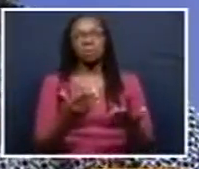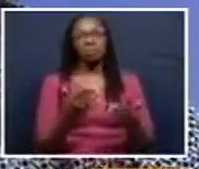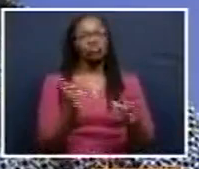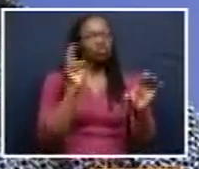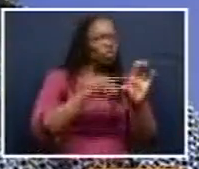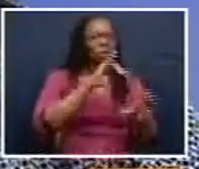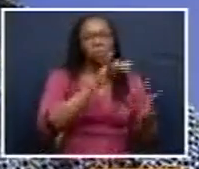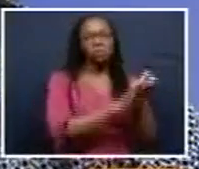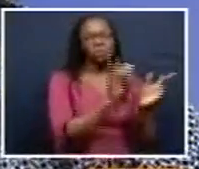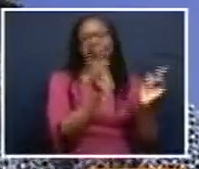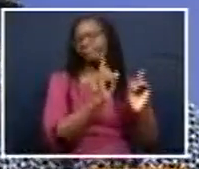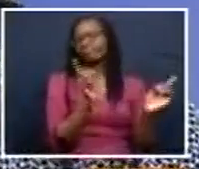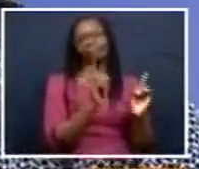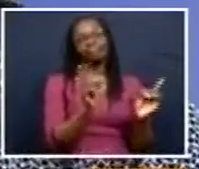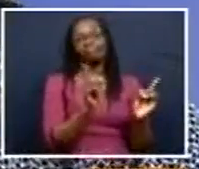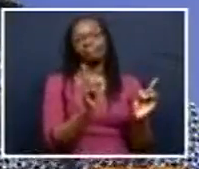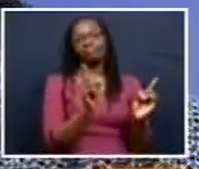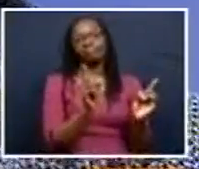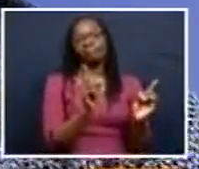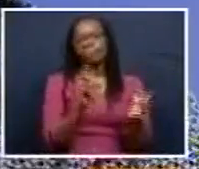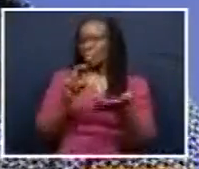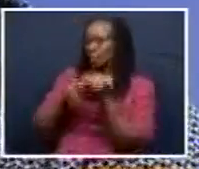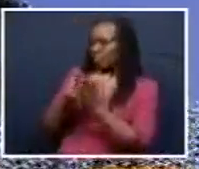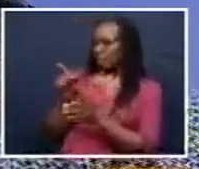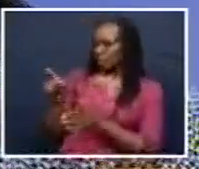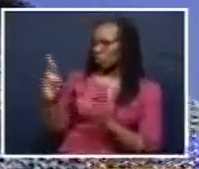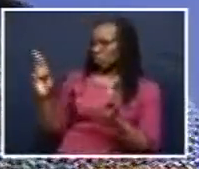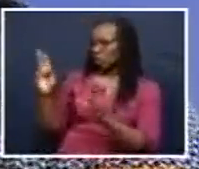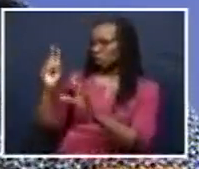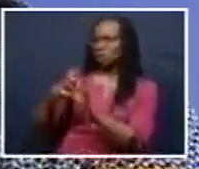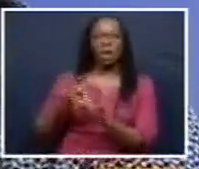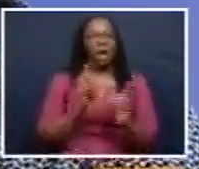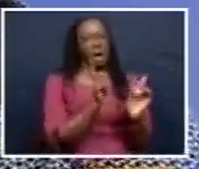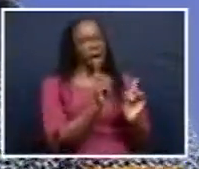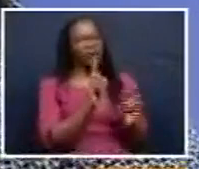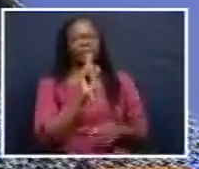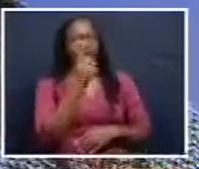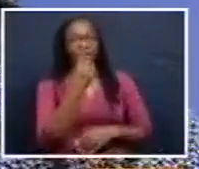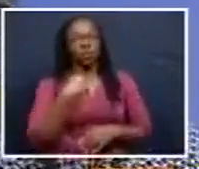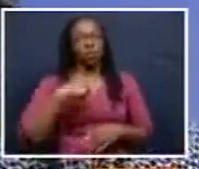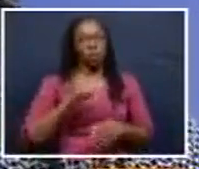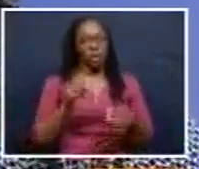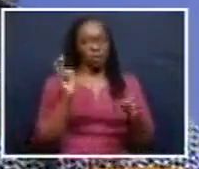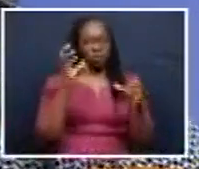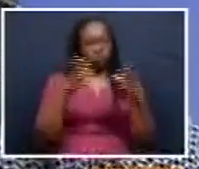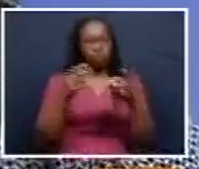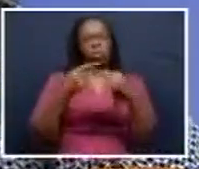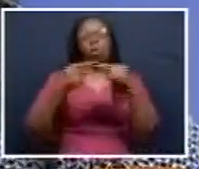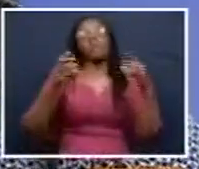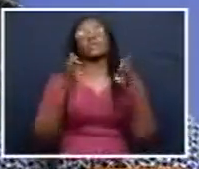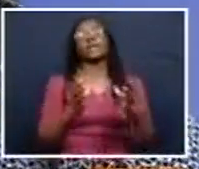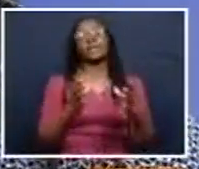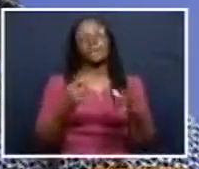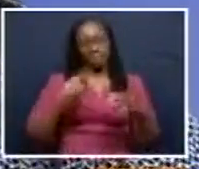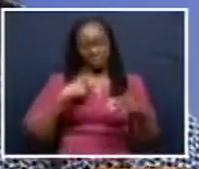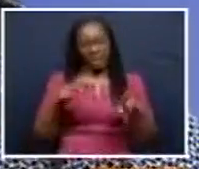hatutashirikiana na Jubilee hata. Kwa hiyo kimsingi kama itakuwa tunaanza lazima tujulikane kama chama yao upinzani. Na mimi ni mpinzani.